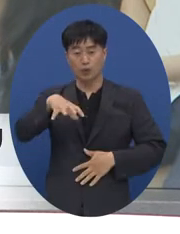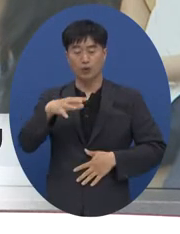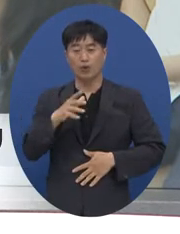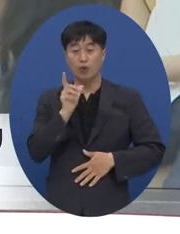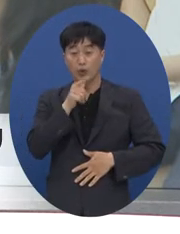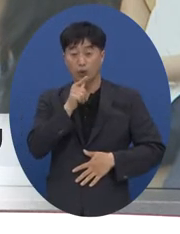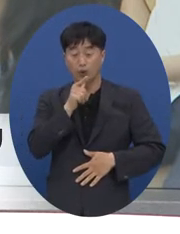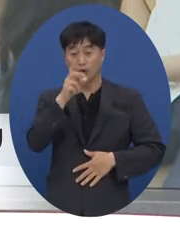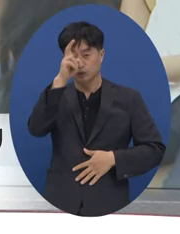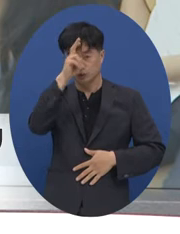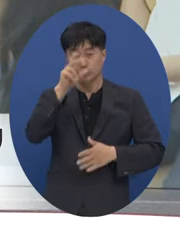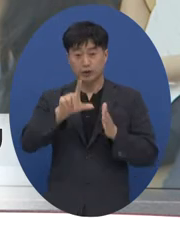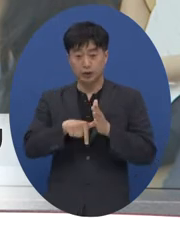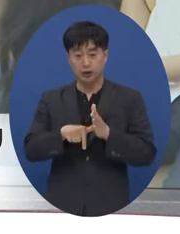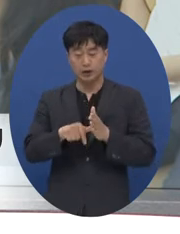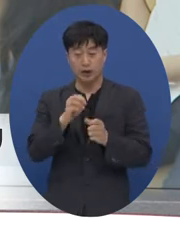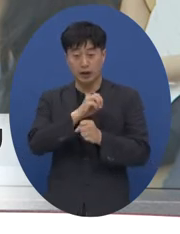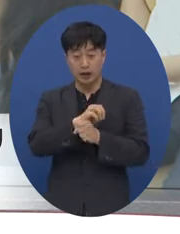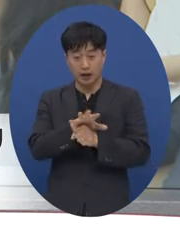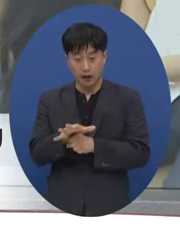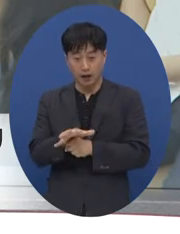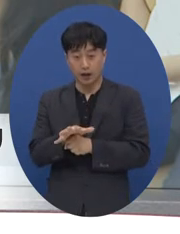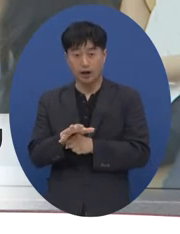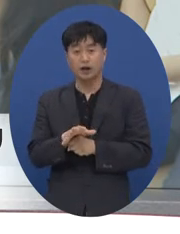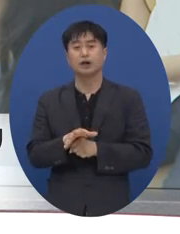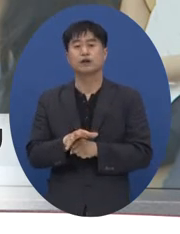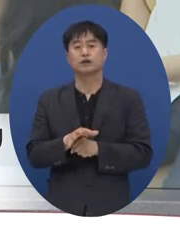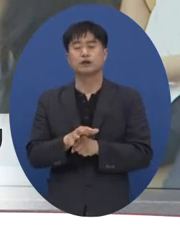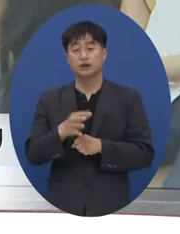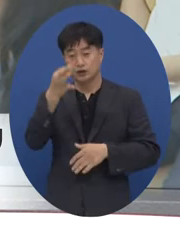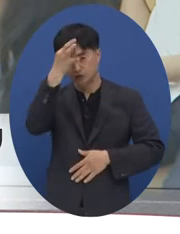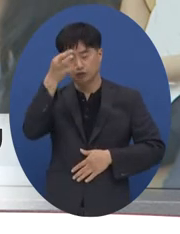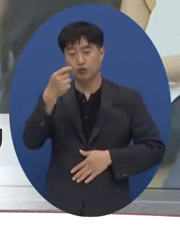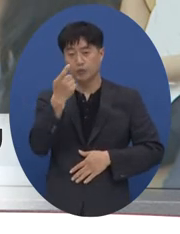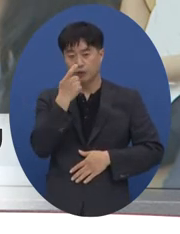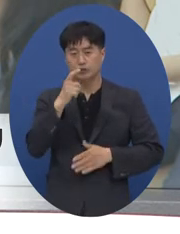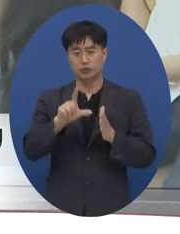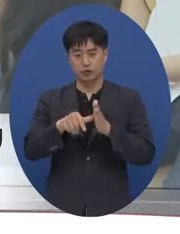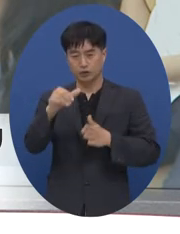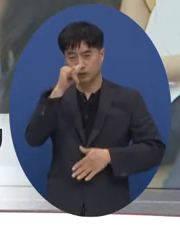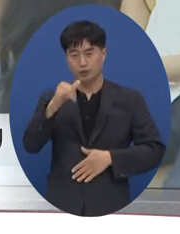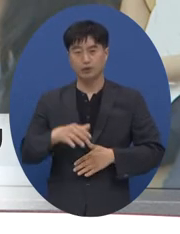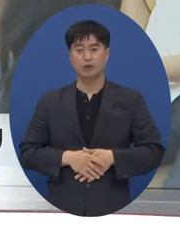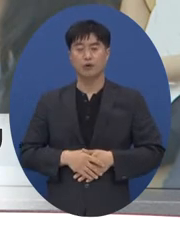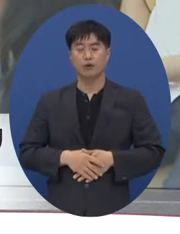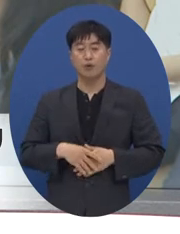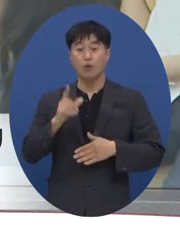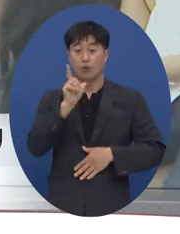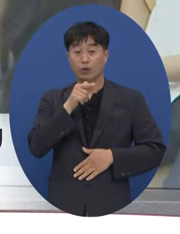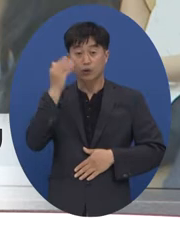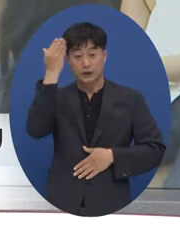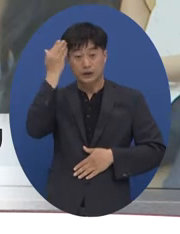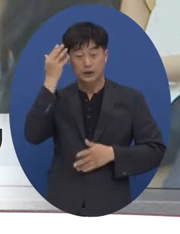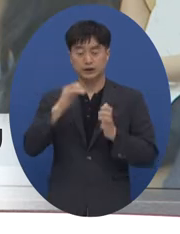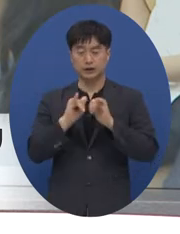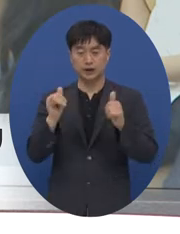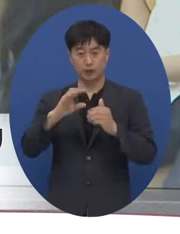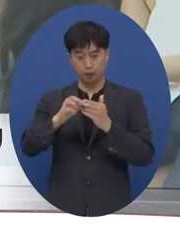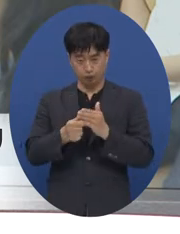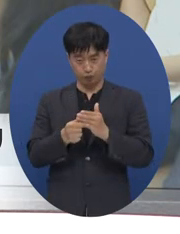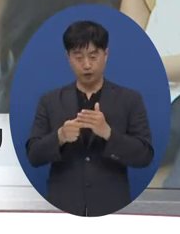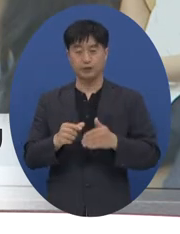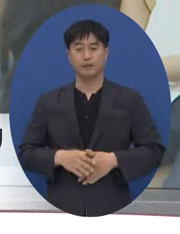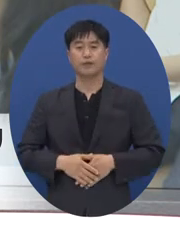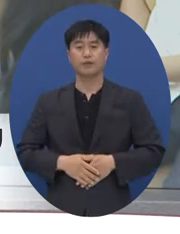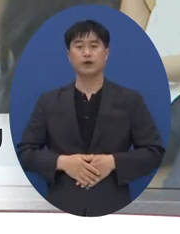월요일 점심시간마다 다양한 노하우를 배울 수 있는 자기계발 시간이 있습니다. 월요 지식인이라는